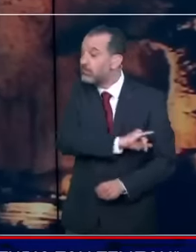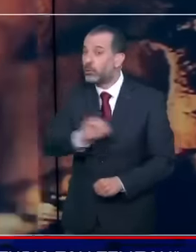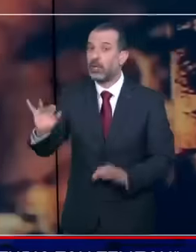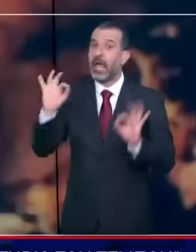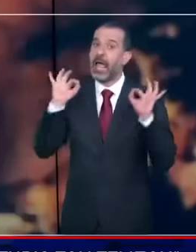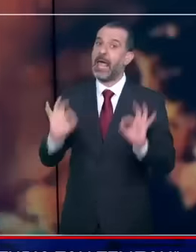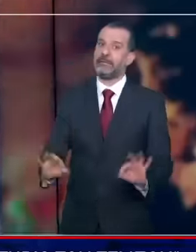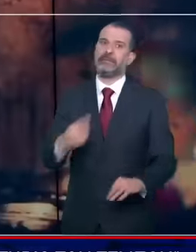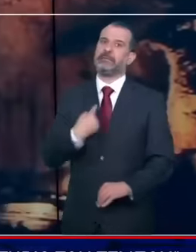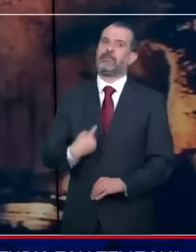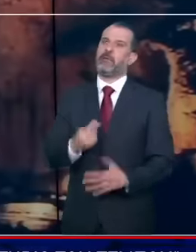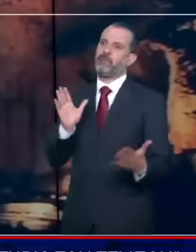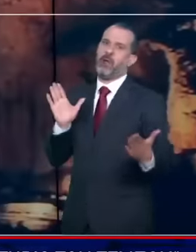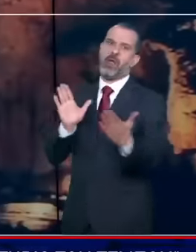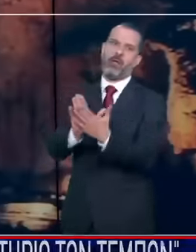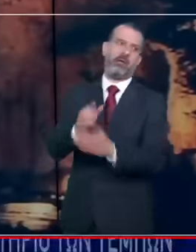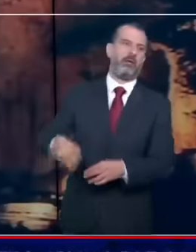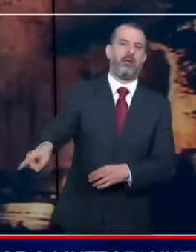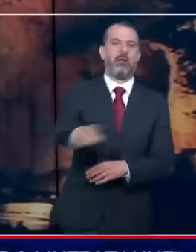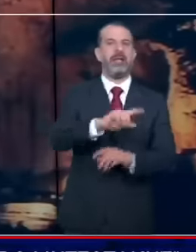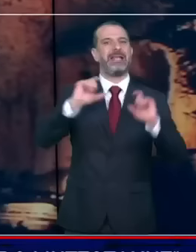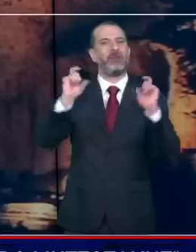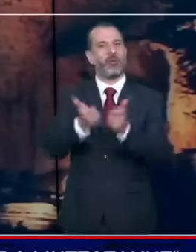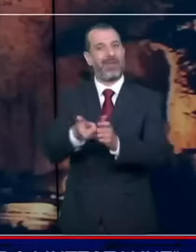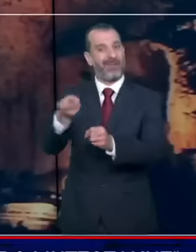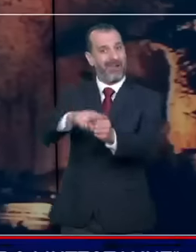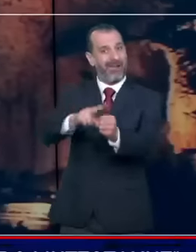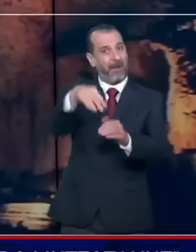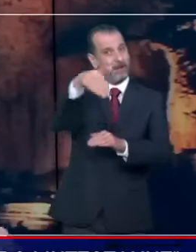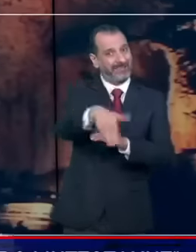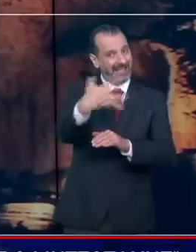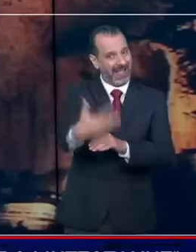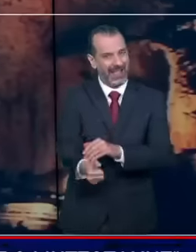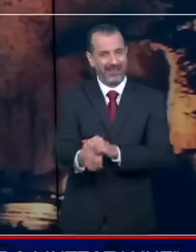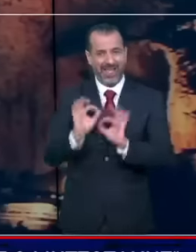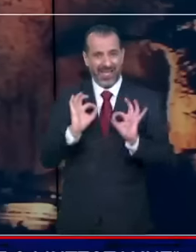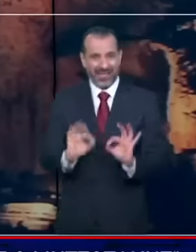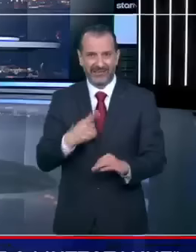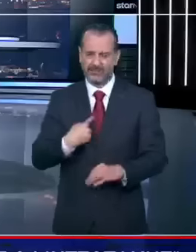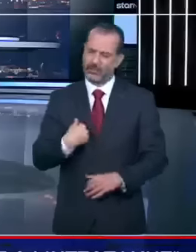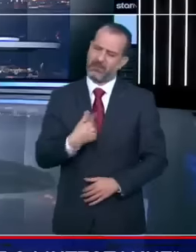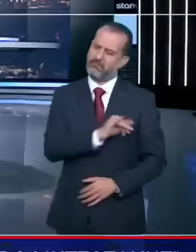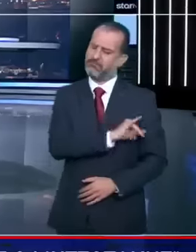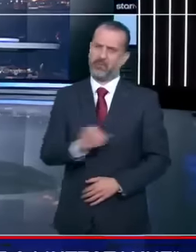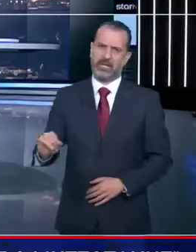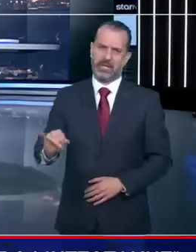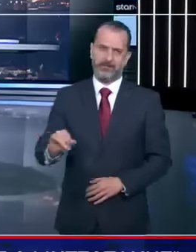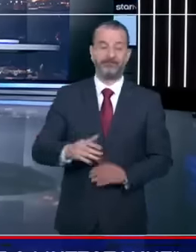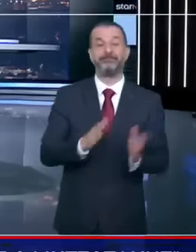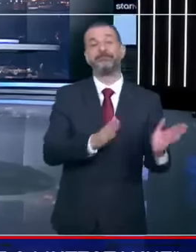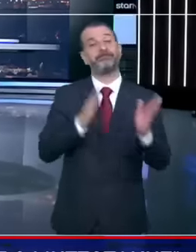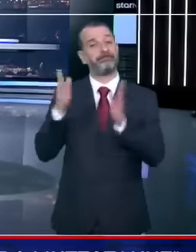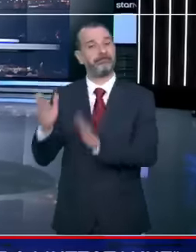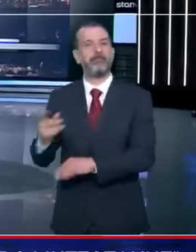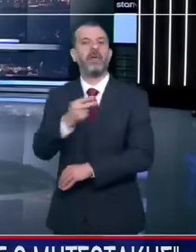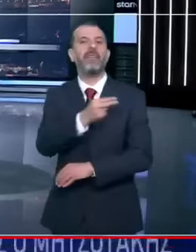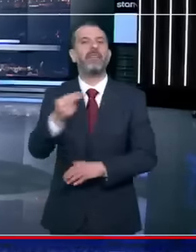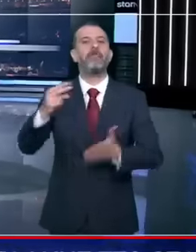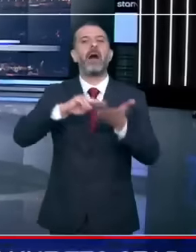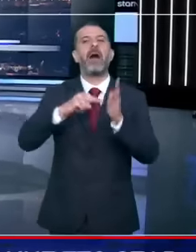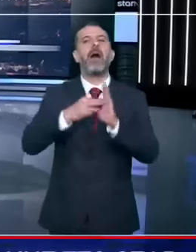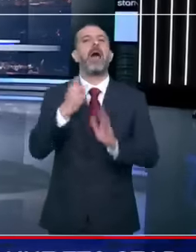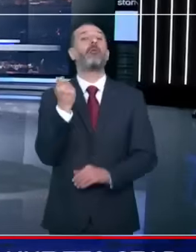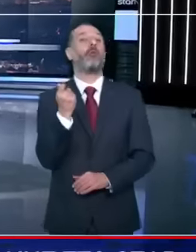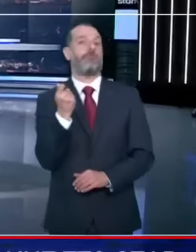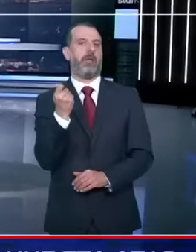συμπεριφερόμουν έτσι σε οικογένειες θυμάτων. Ποτέ. Να έρθω λίγο στα οικονομικά, γιατί είναι ένα